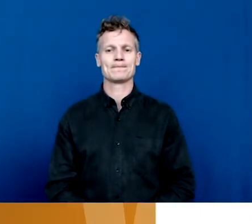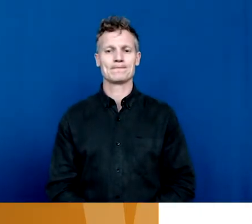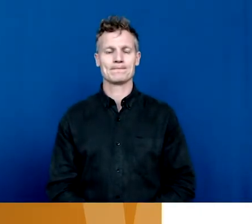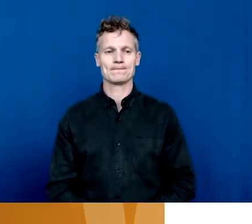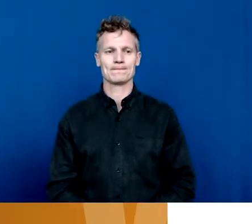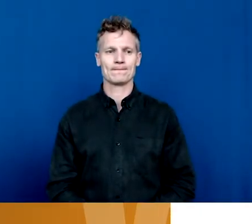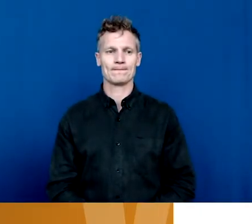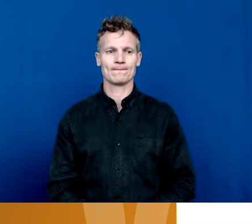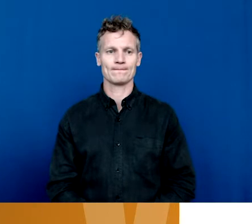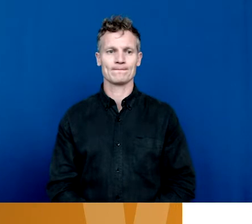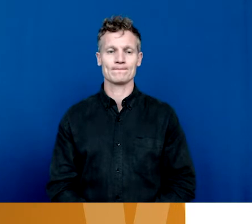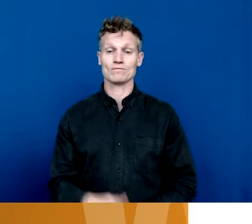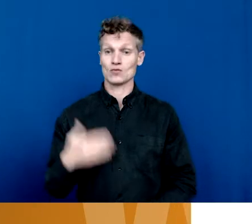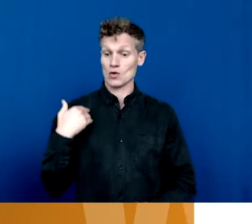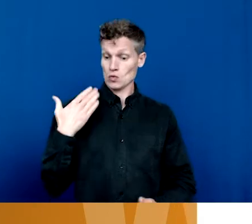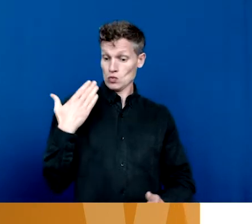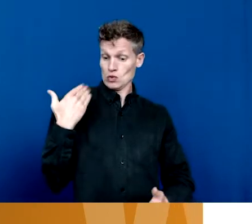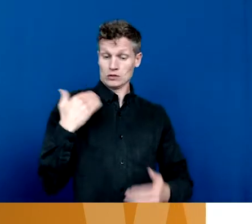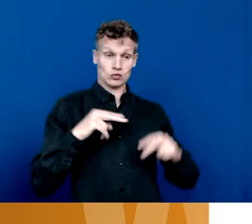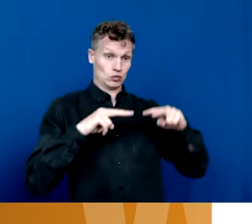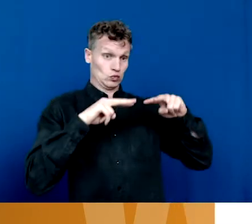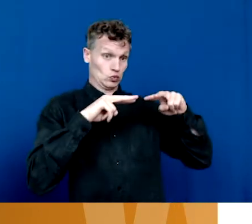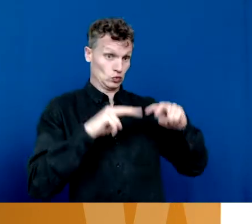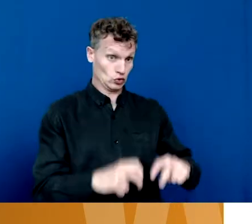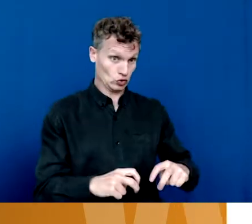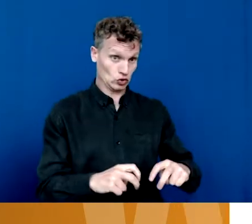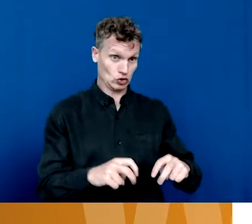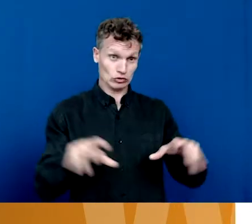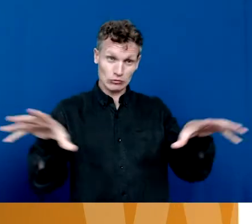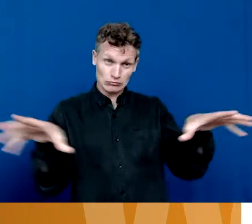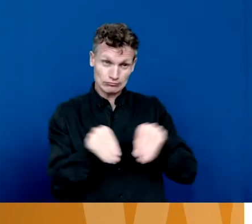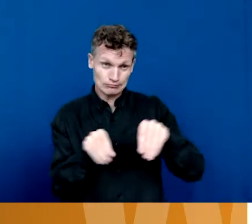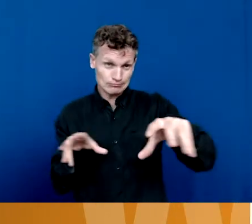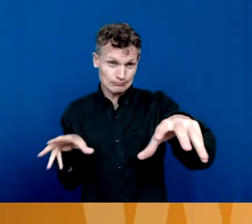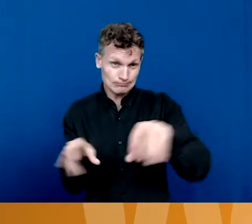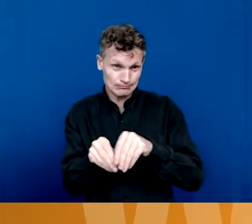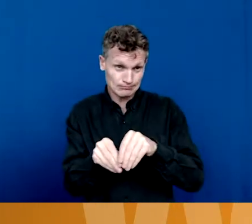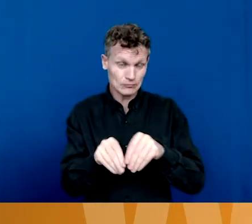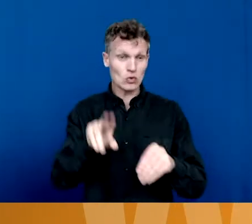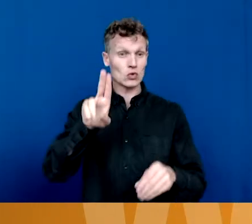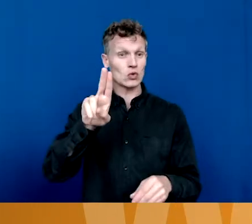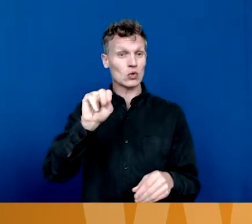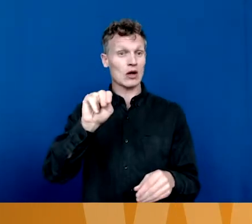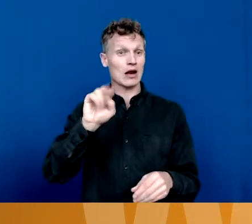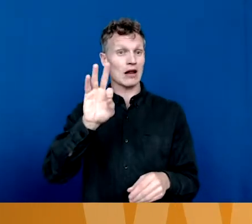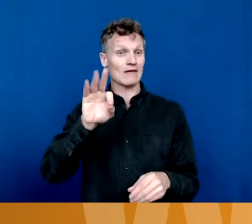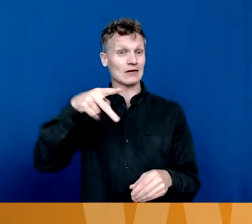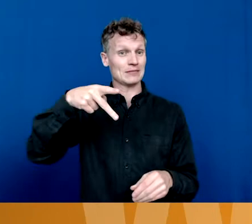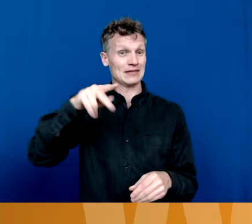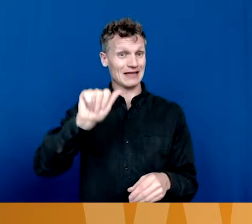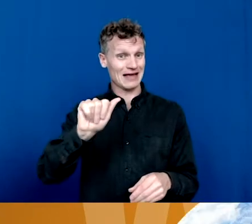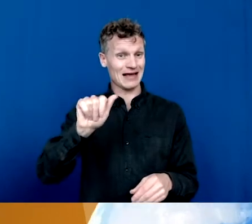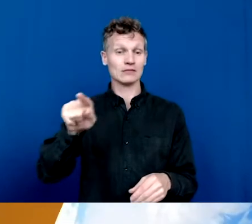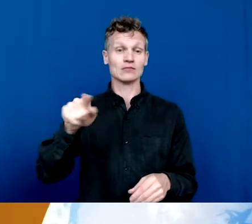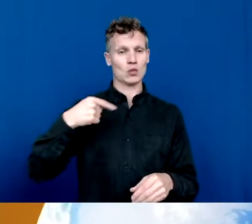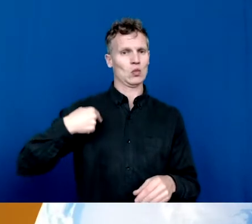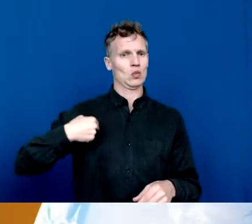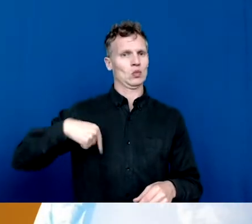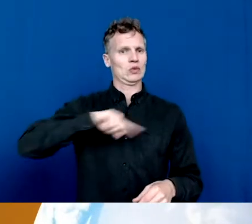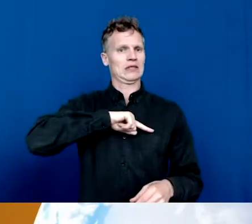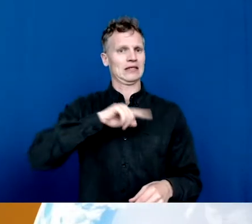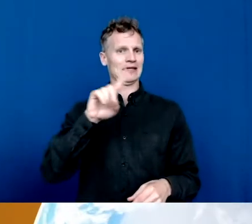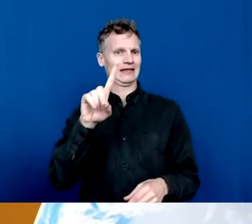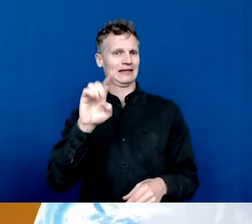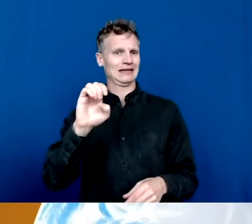Des recherches récentes compilées dans le cadre du programme We Decide de l'UNFPA ont